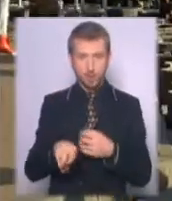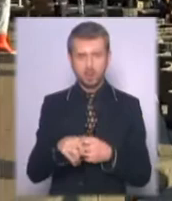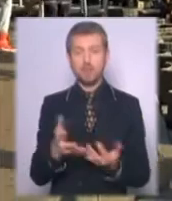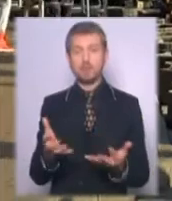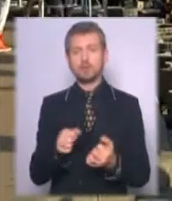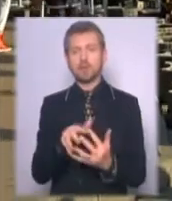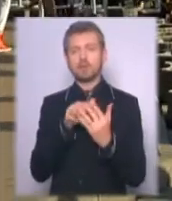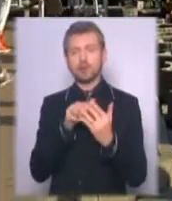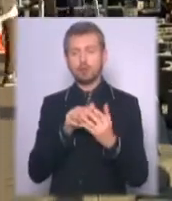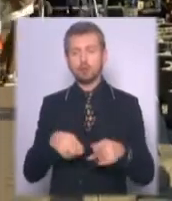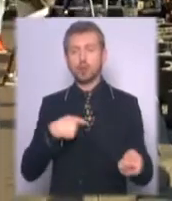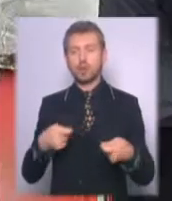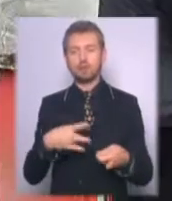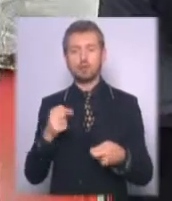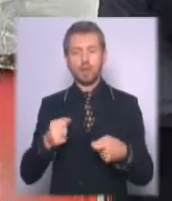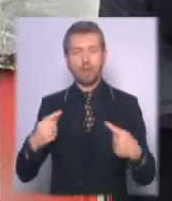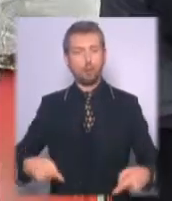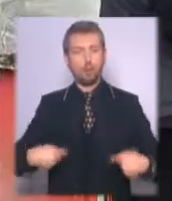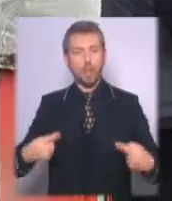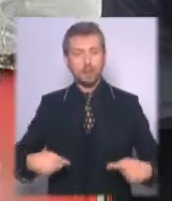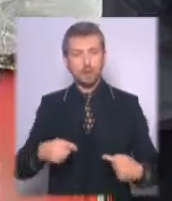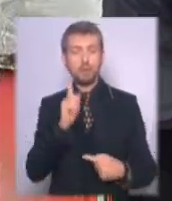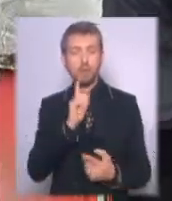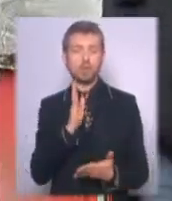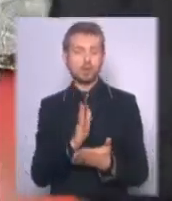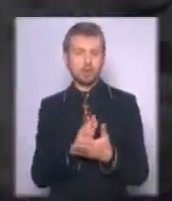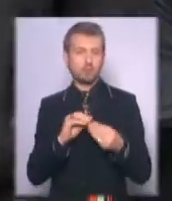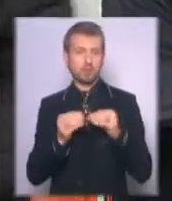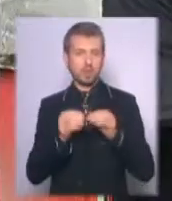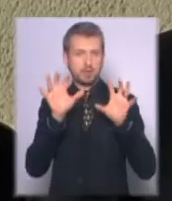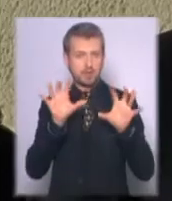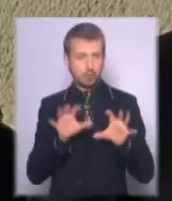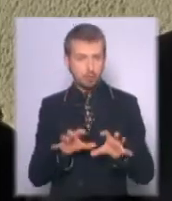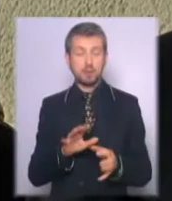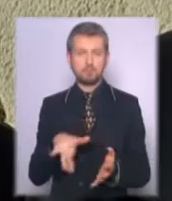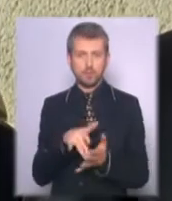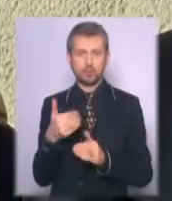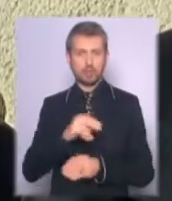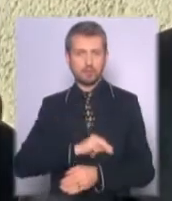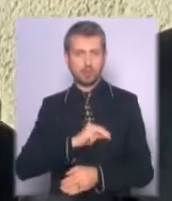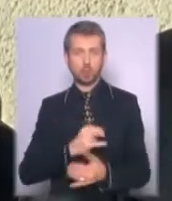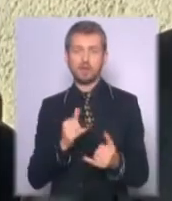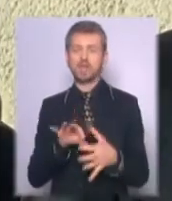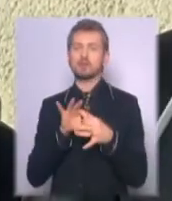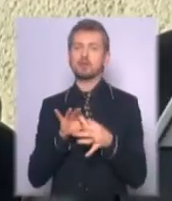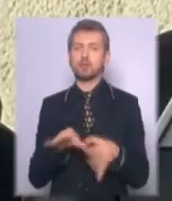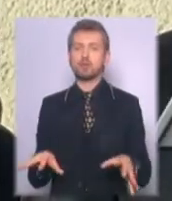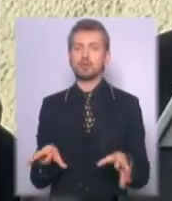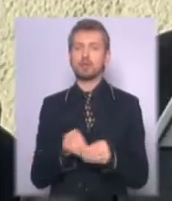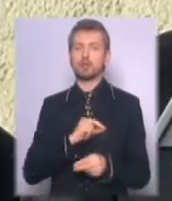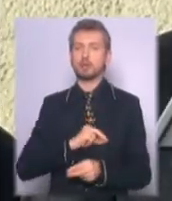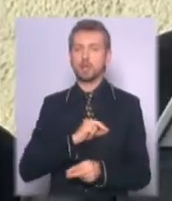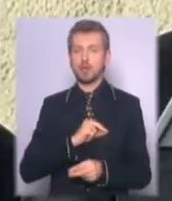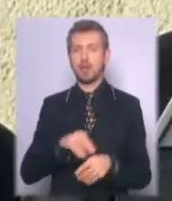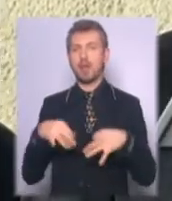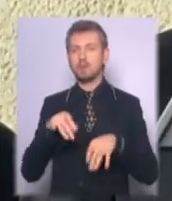торгівлею на колесах. Мер говорить, що поки є прогалини у законодавстві, та над цим місто вже працює. Зараз співпрацюємо з сотрудниками